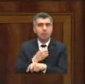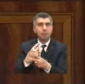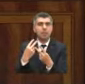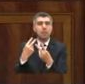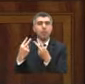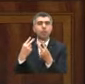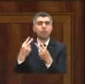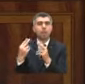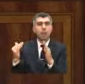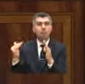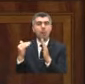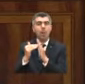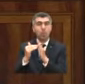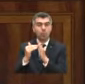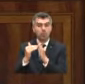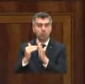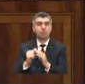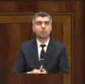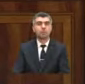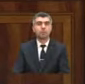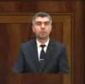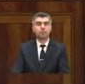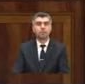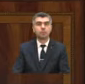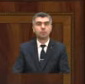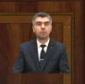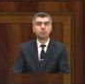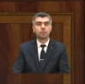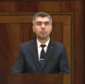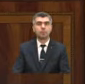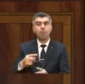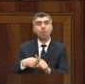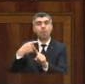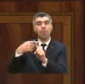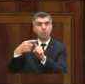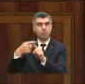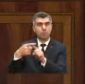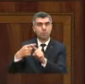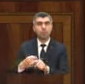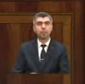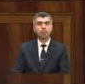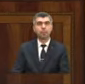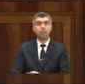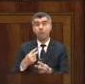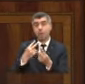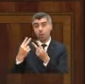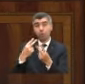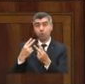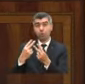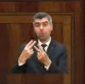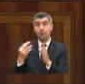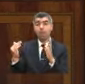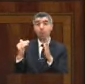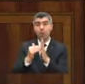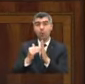مليون مواطن من المستفيدين الإضافيين. ما عادش أنه نقص 22 مليون ما عندهاش تغطية،